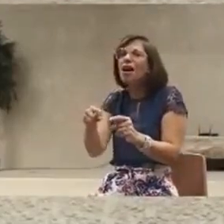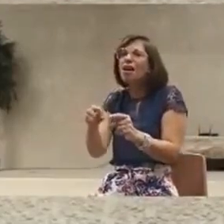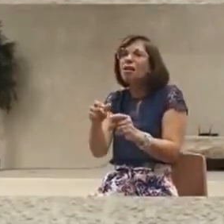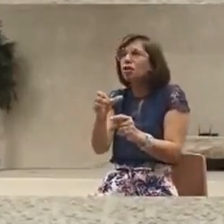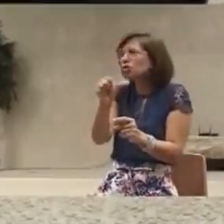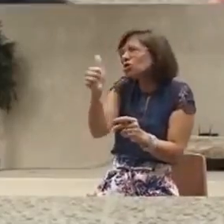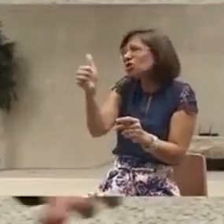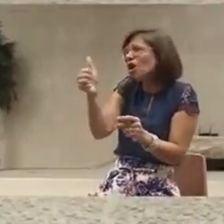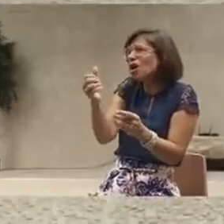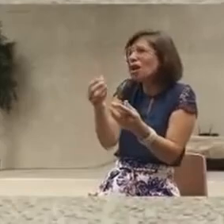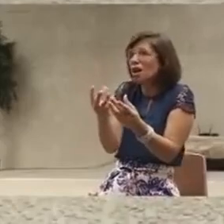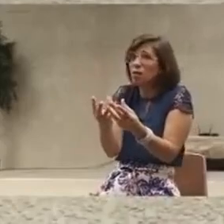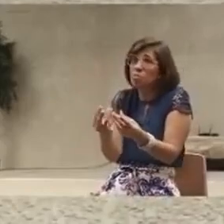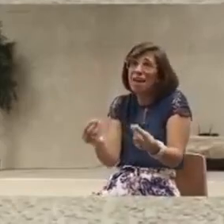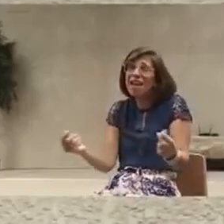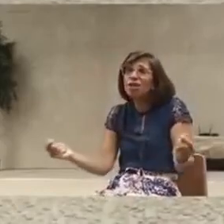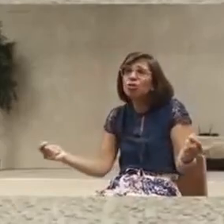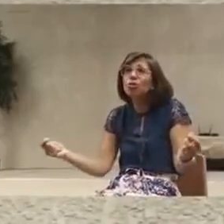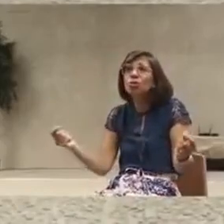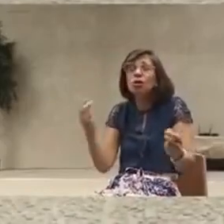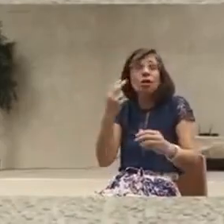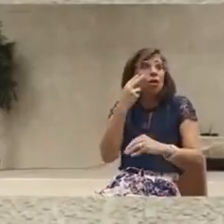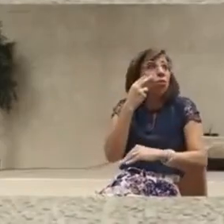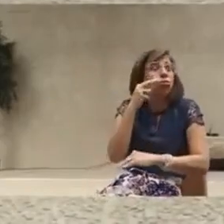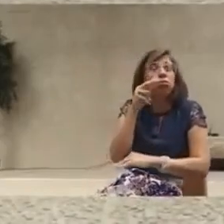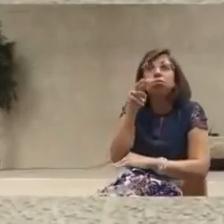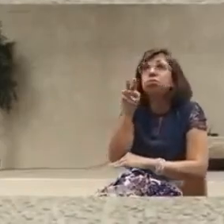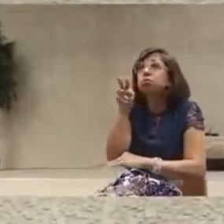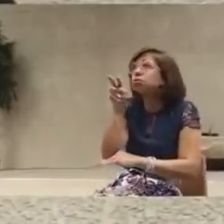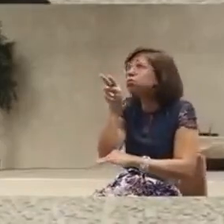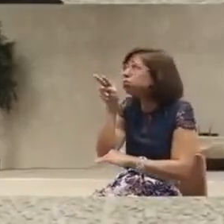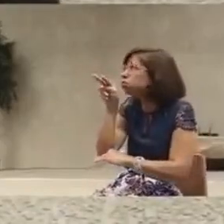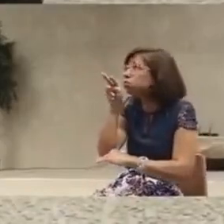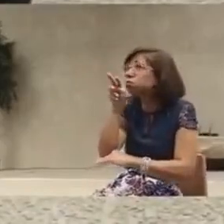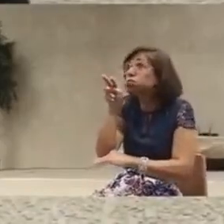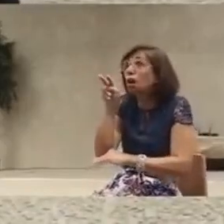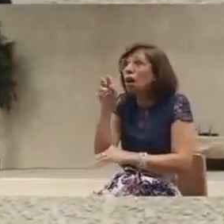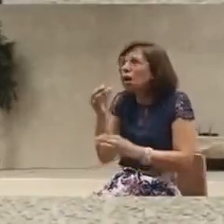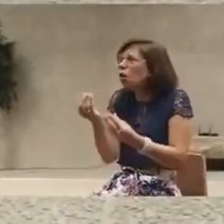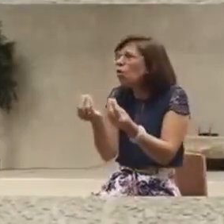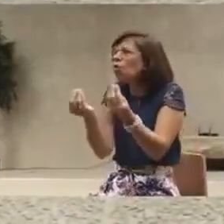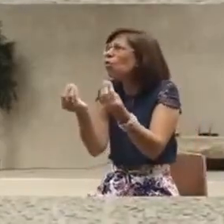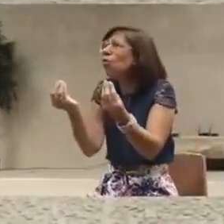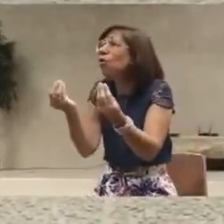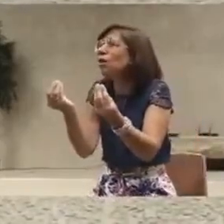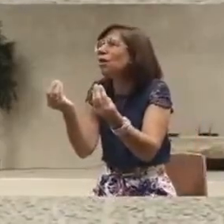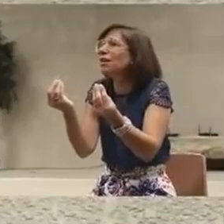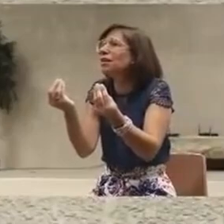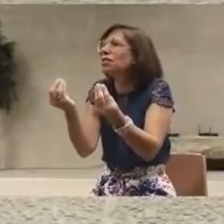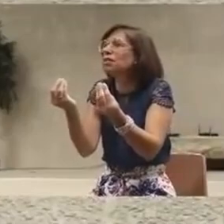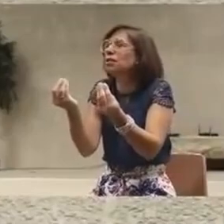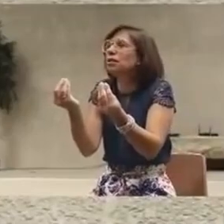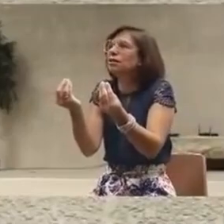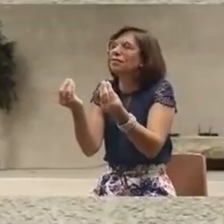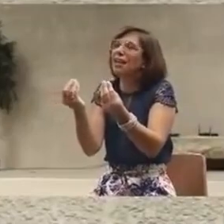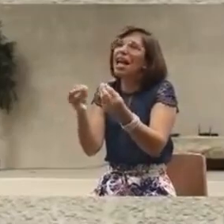désorienté, peut-être déboussolé. Et dans la marche même avec le Seigneur, on se dit, mais est-ce que Dieu est